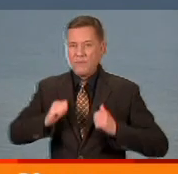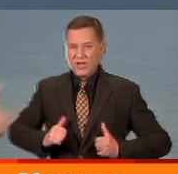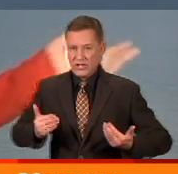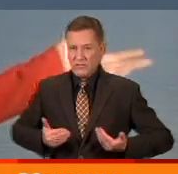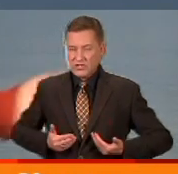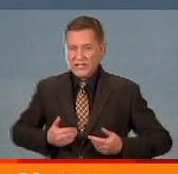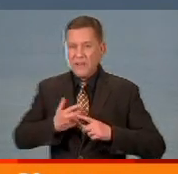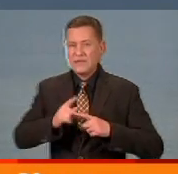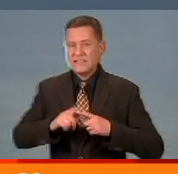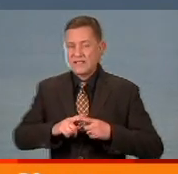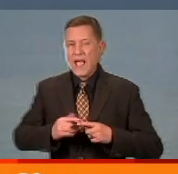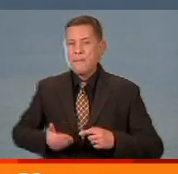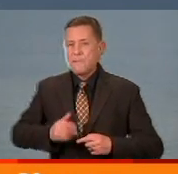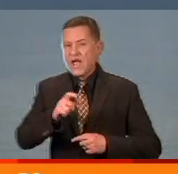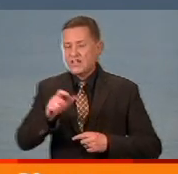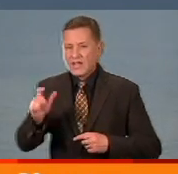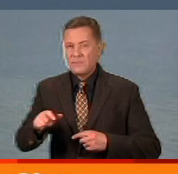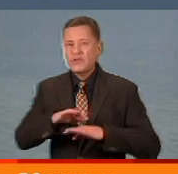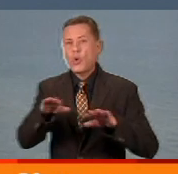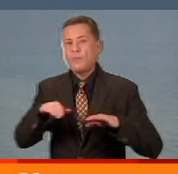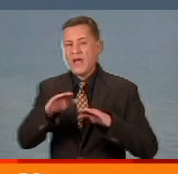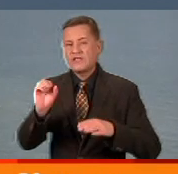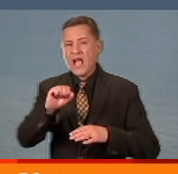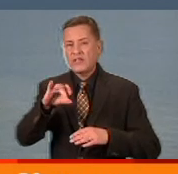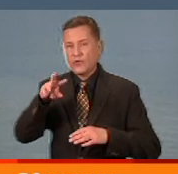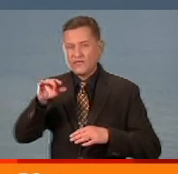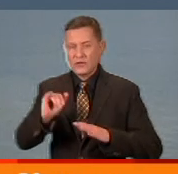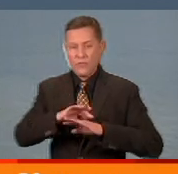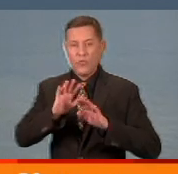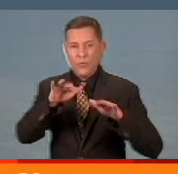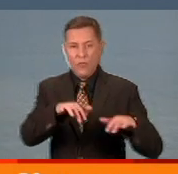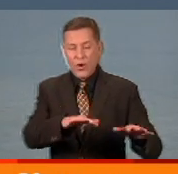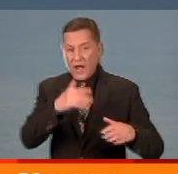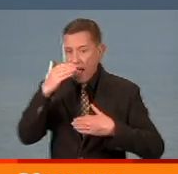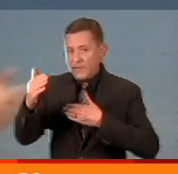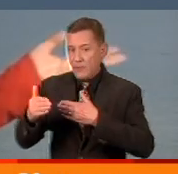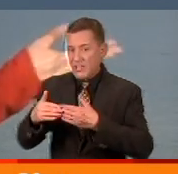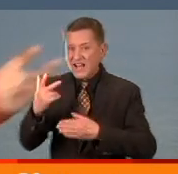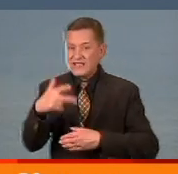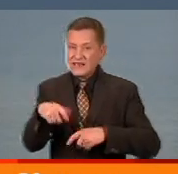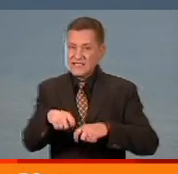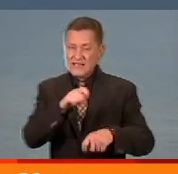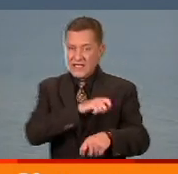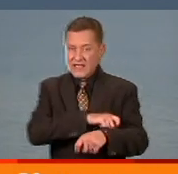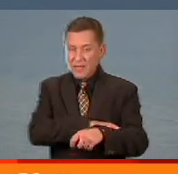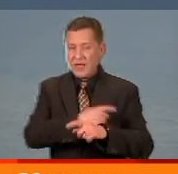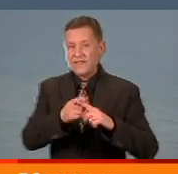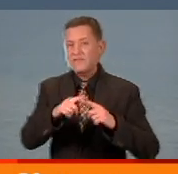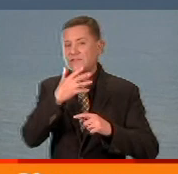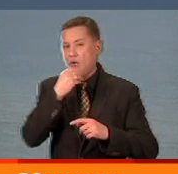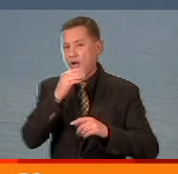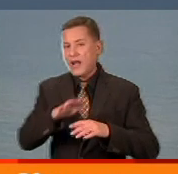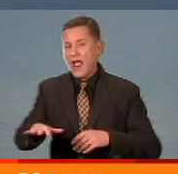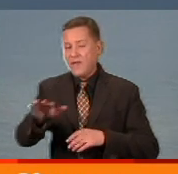життям. Місцеві мешканці вже купаються в Азовському морі, а зовсім неподалік, у 30 кілометрах від цього мальовничого краєвиду,